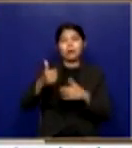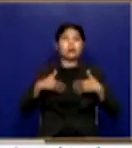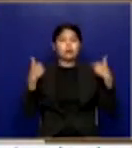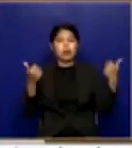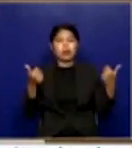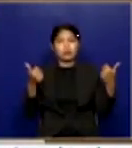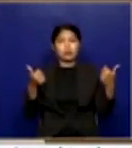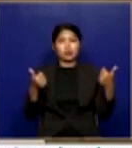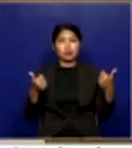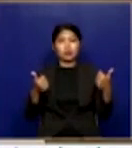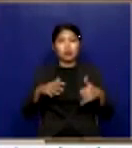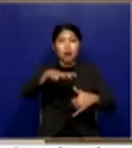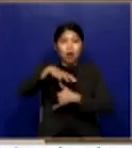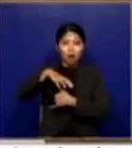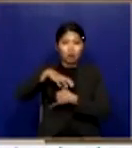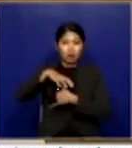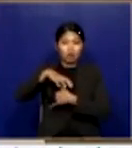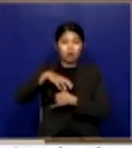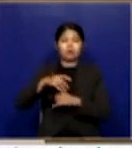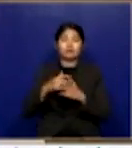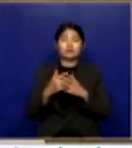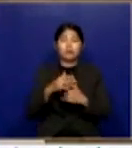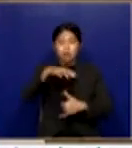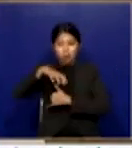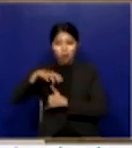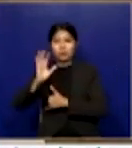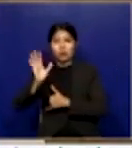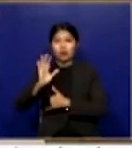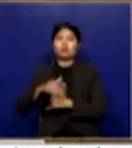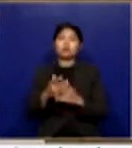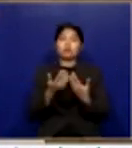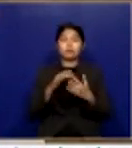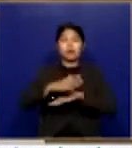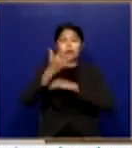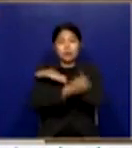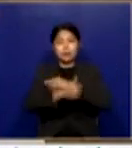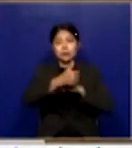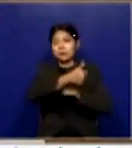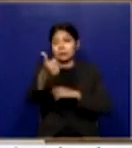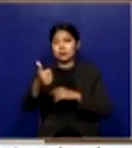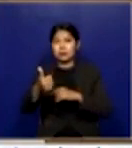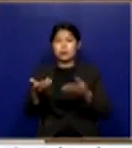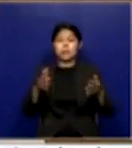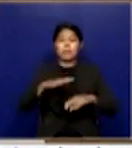ไม่ต้องถูก lock Downเหมือนอีกหลายๆประเทศนะครับล็อกดาวแล้วเราอีกผมไม่อยากจะกลับไปทุกเวลานะนี่